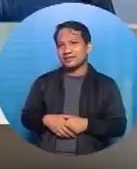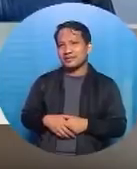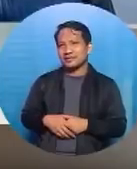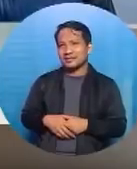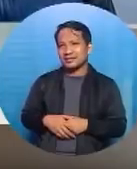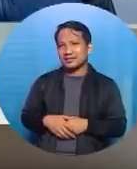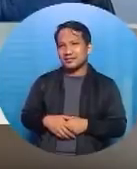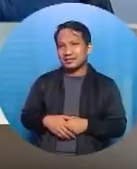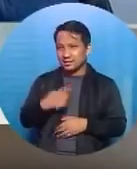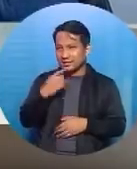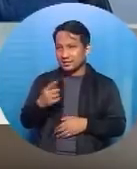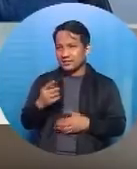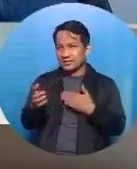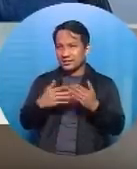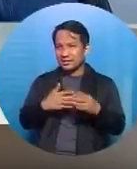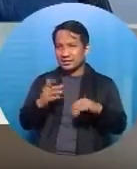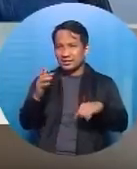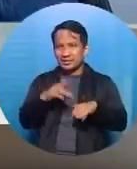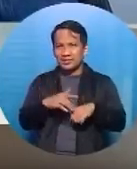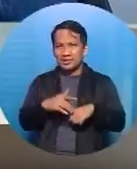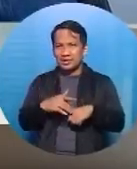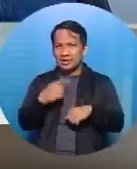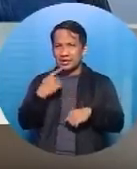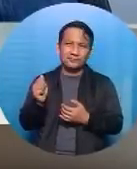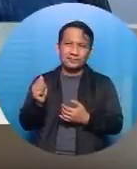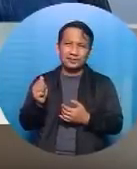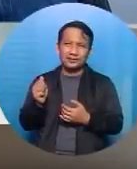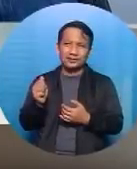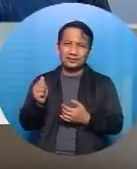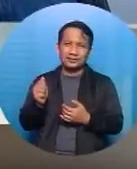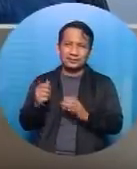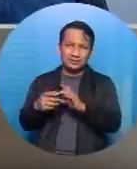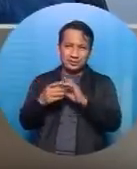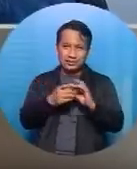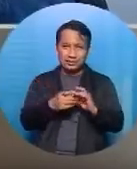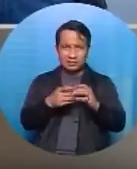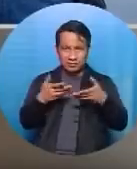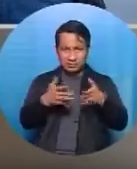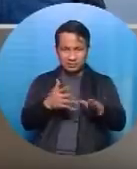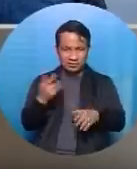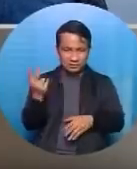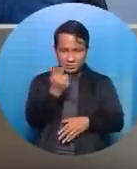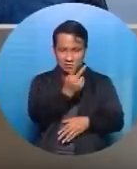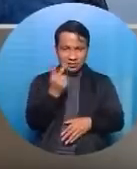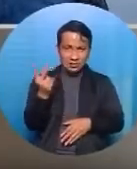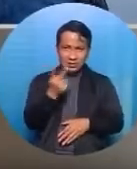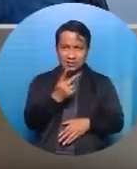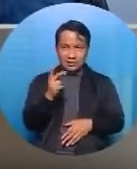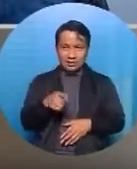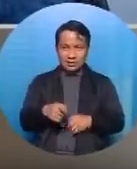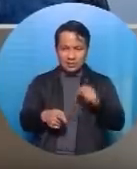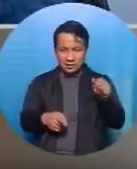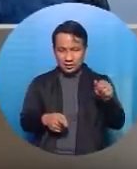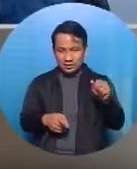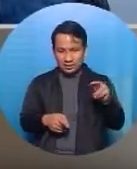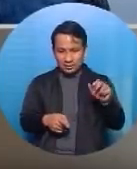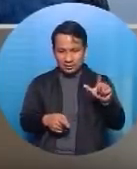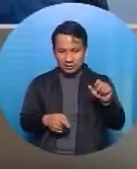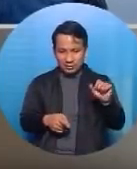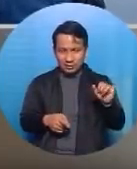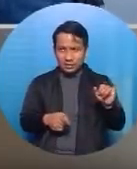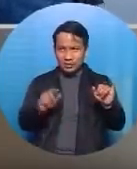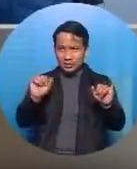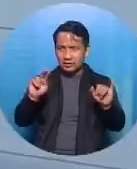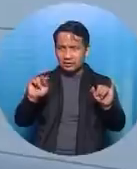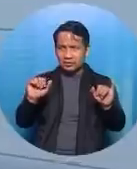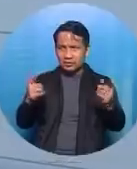Para marinig lang po ni Mrs. So, ma'am, ganito po. Pagbibigyan ko kayo ni Ma'am Annalyn, Ma'am